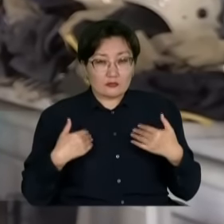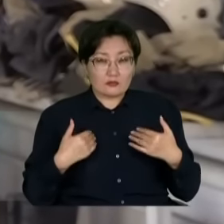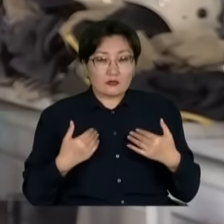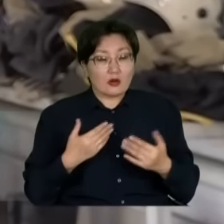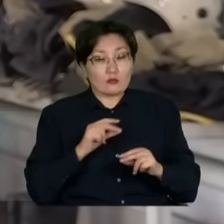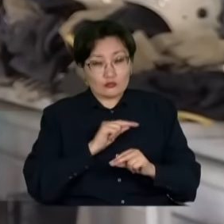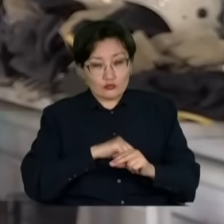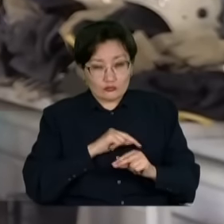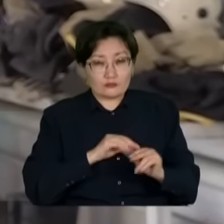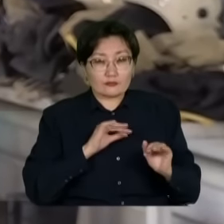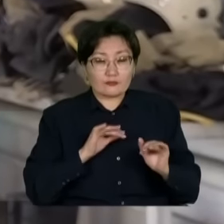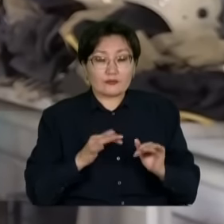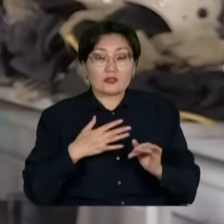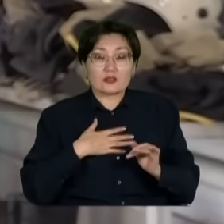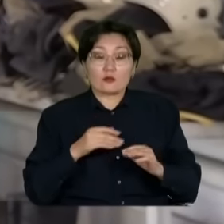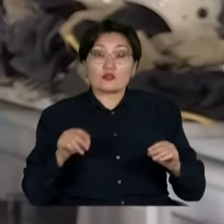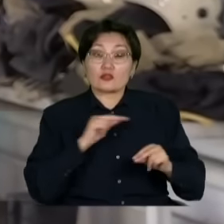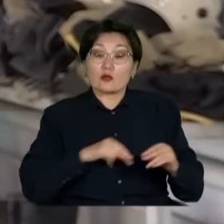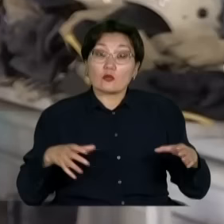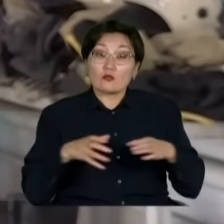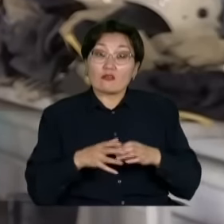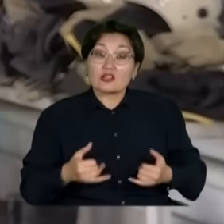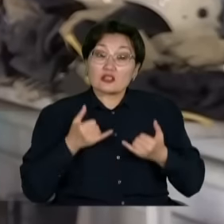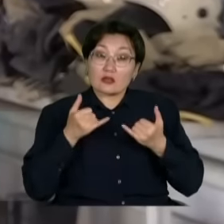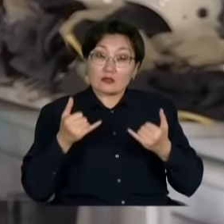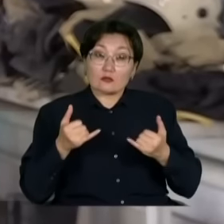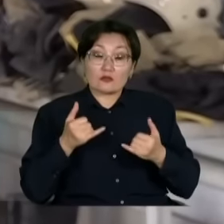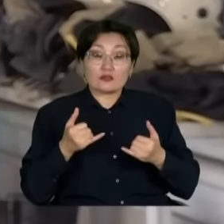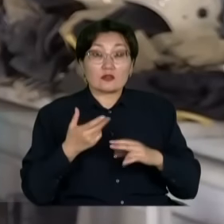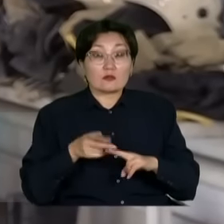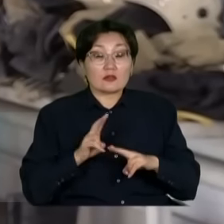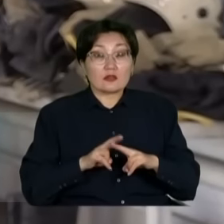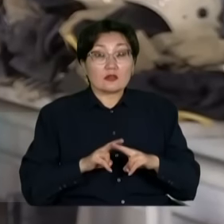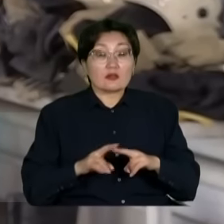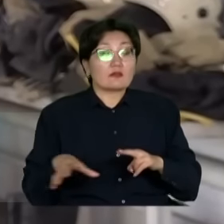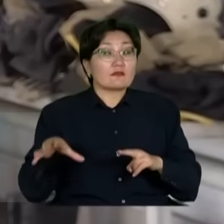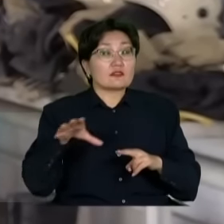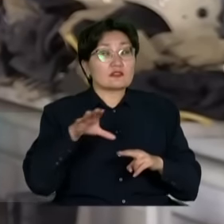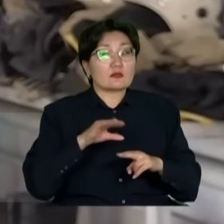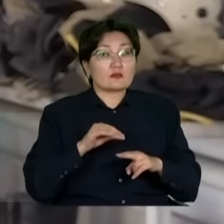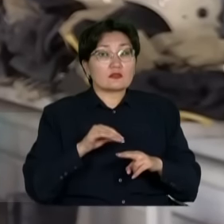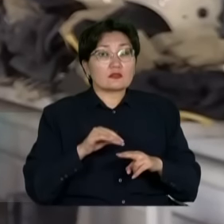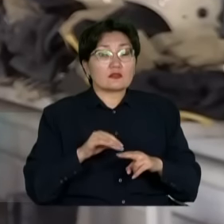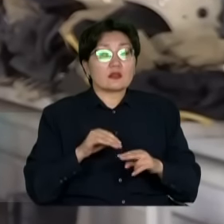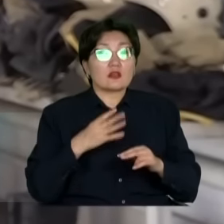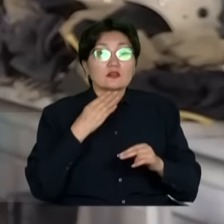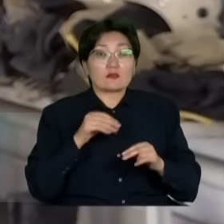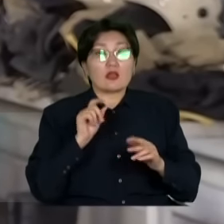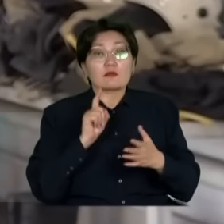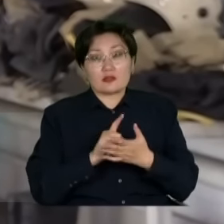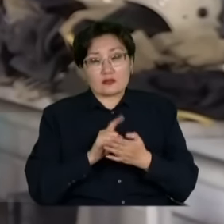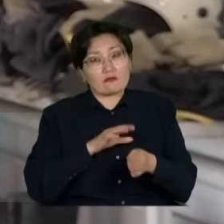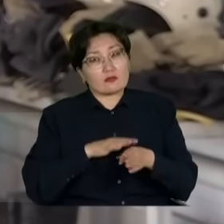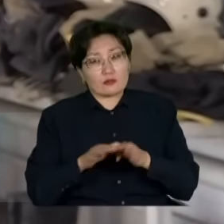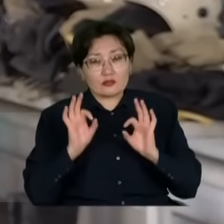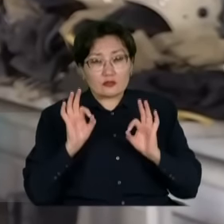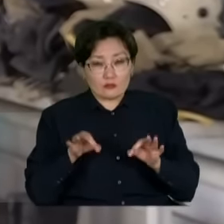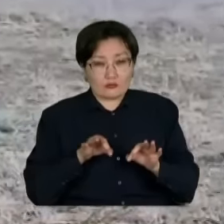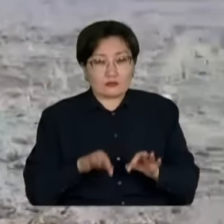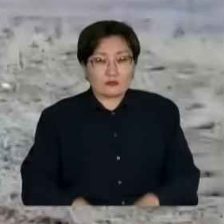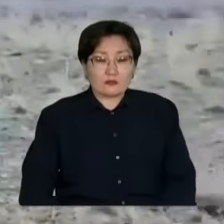отлично наше коллектив уважает и то же самое везде там функционально обязано выполнять в полном